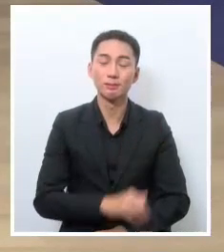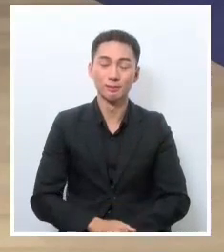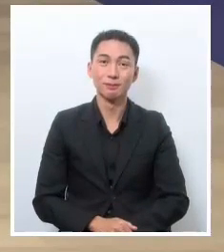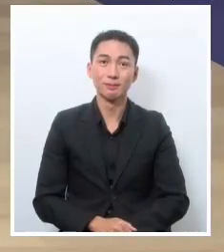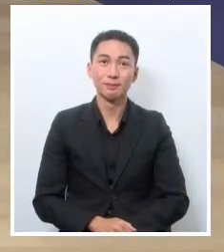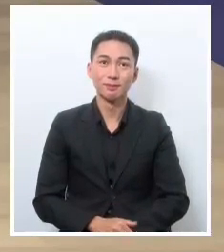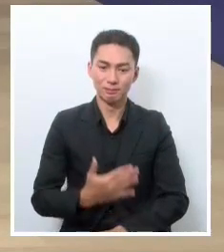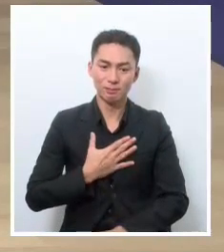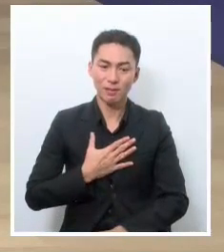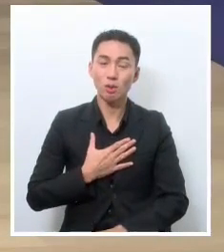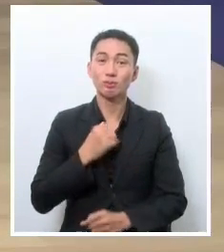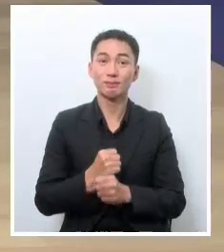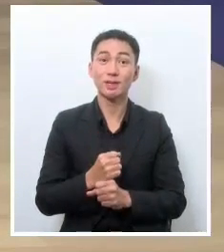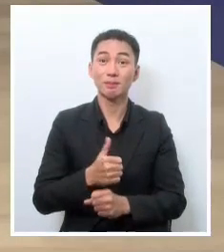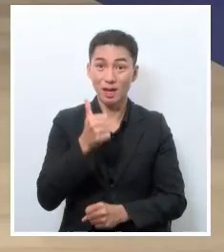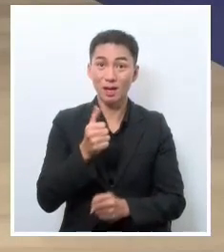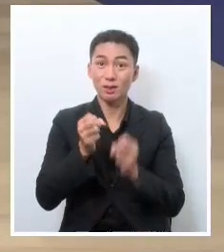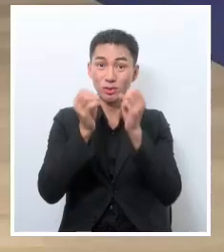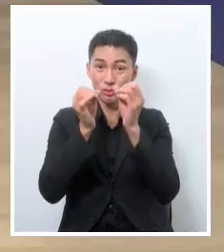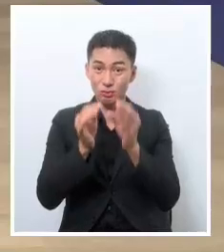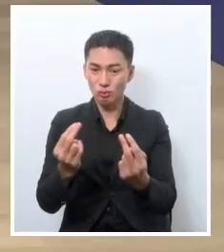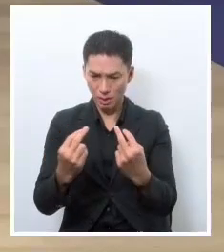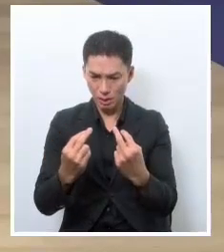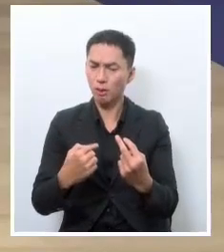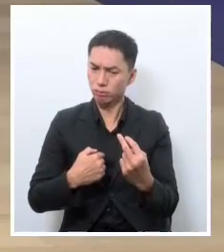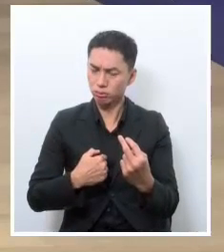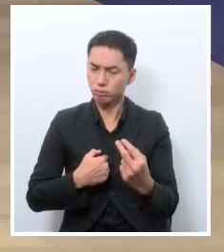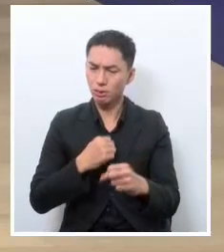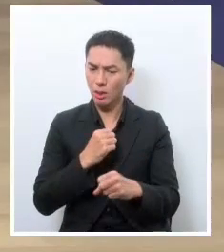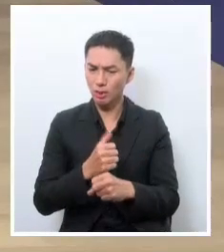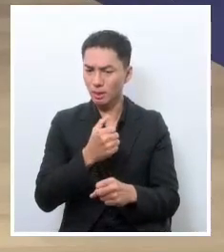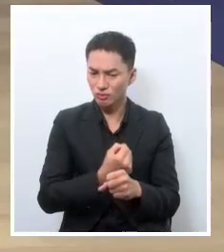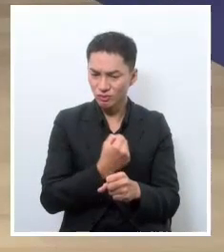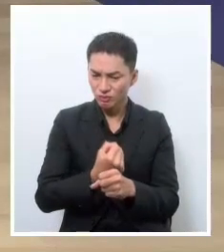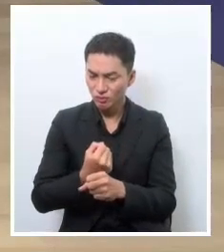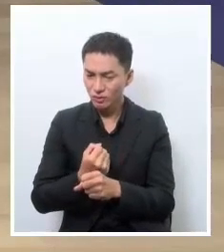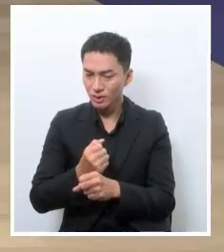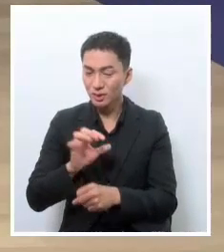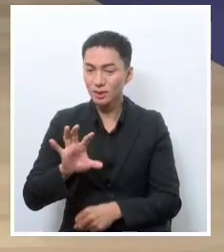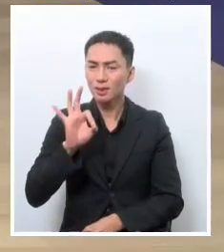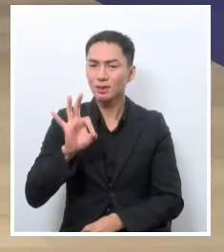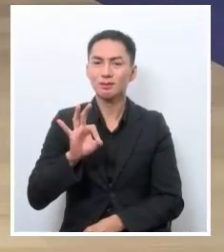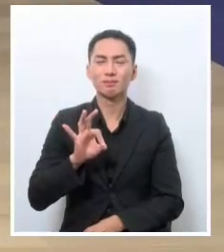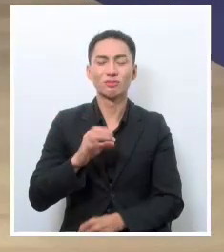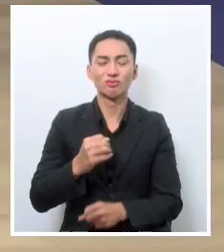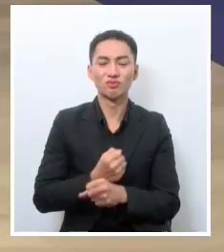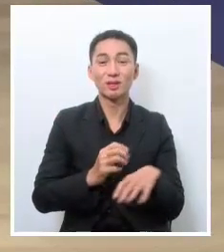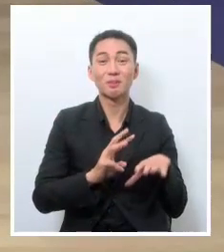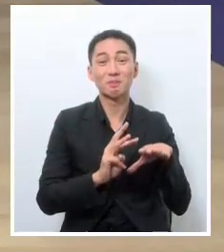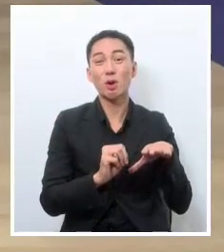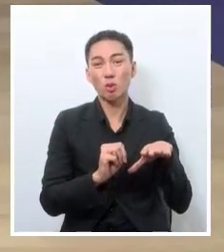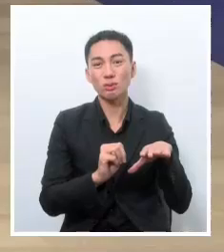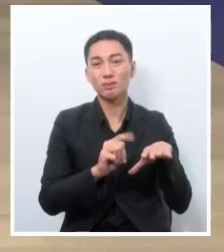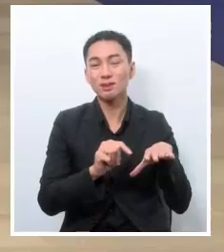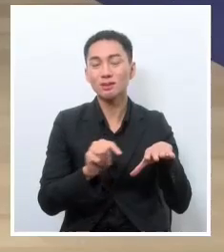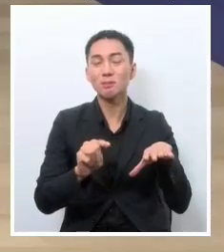เห็นที่คุณครูเขาได้เห็นความสามารถของเราที่ได้ฝึกฝนมาตั้งแต่มต้นอะไรเงี้ยครับอตั้งแต่มต้นเลยใช่มั้ย